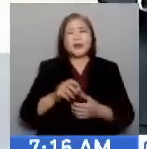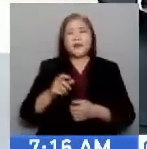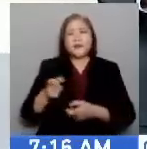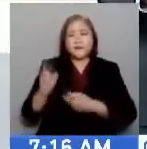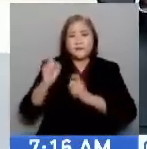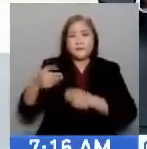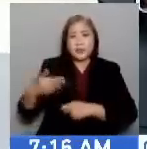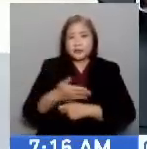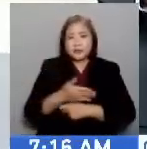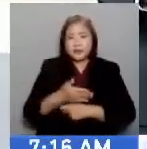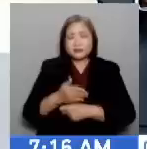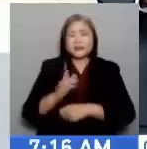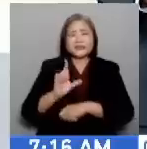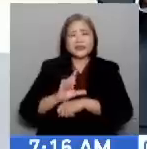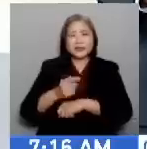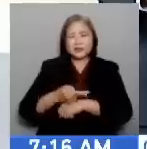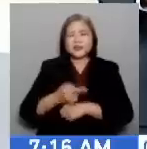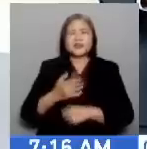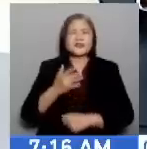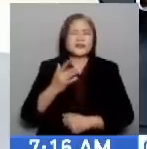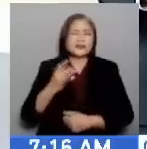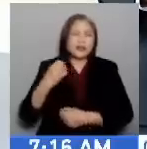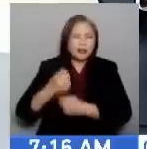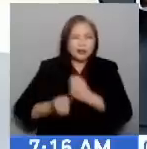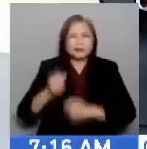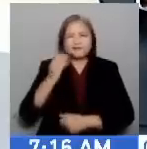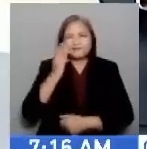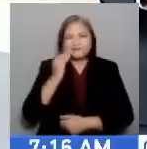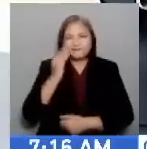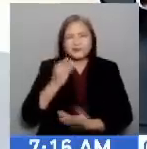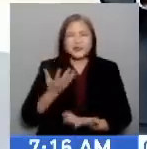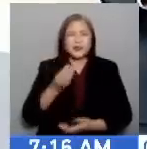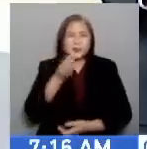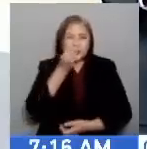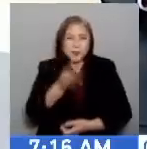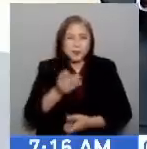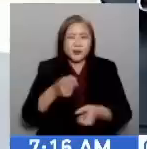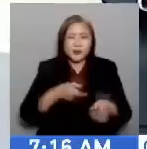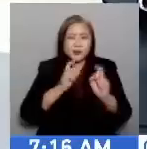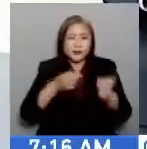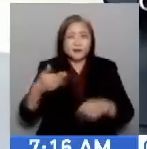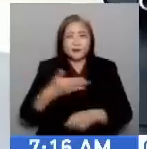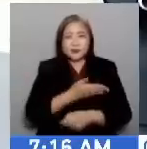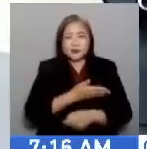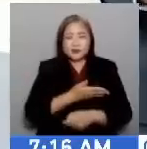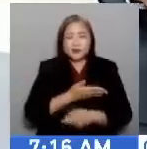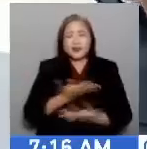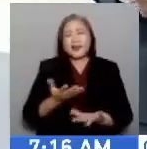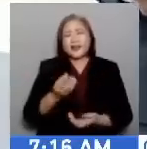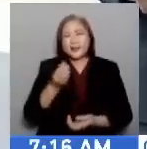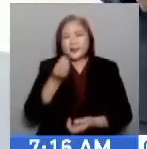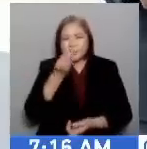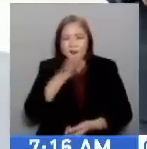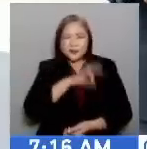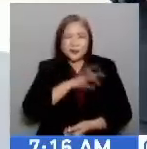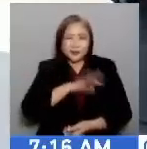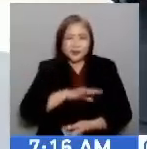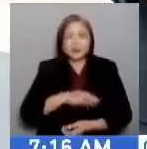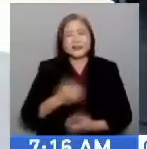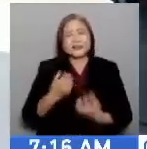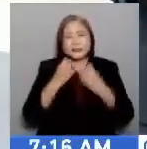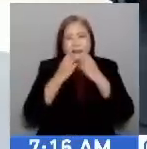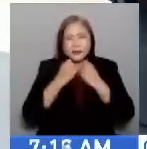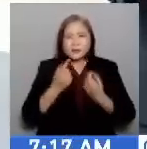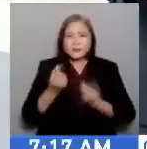Kukunti na raw ang kanilang huli, kaya maliit din ang kita. Kaya kailangan ng dumiskarte para may maiuwi sa pamilya. Ang